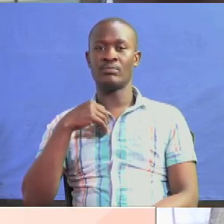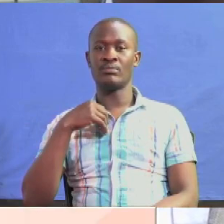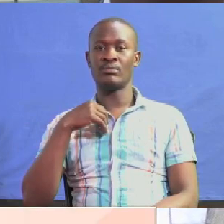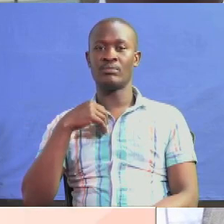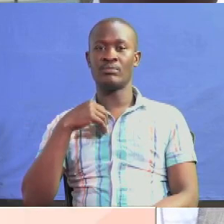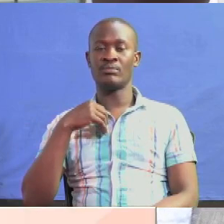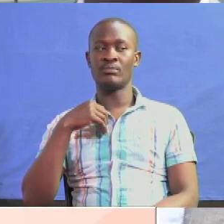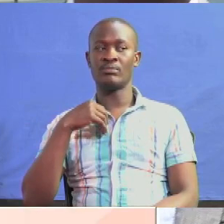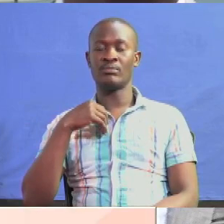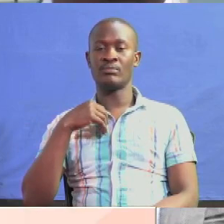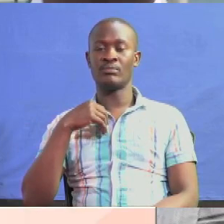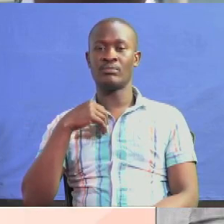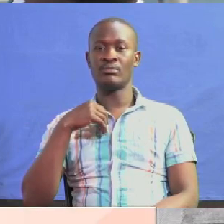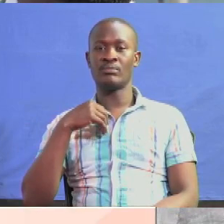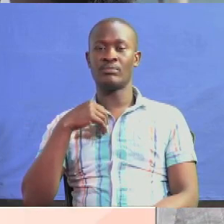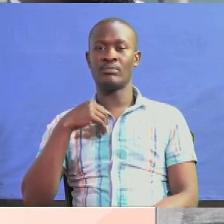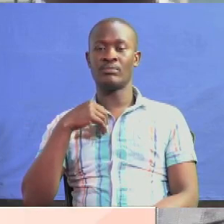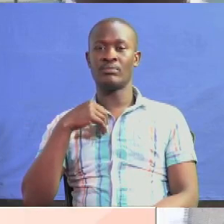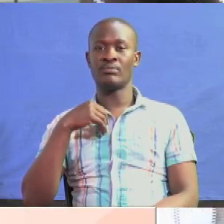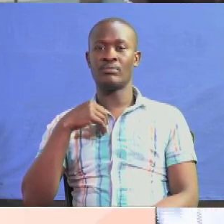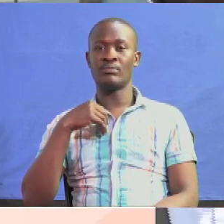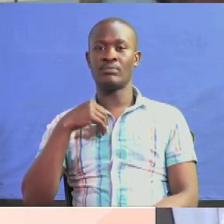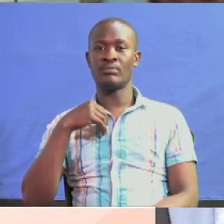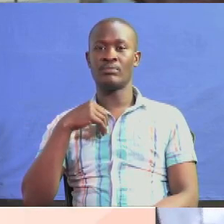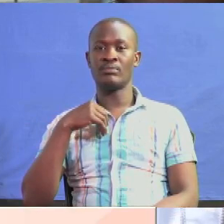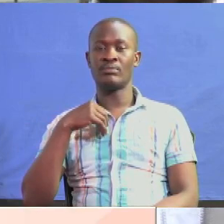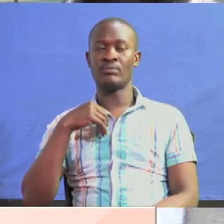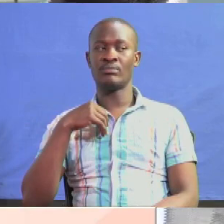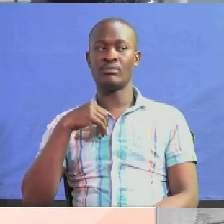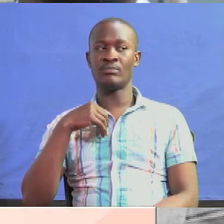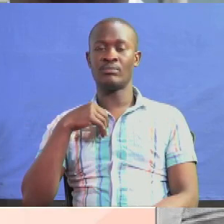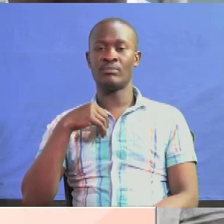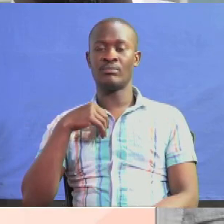William Samoei Ruto akonaye kupanda miti 15 billion katika nchi hii,